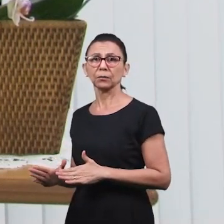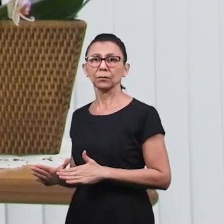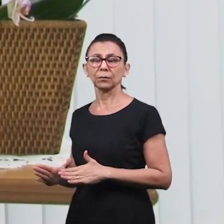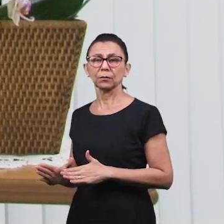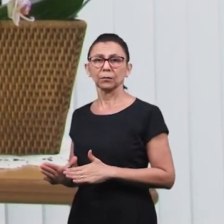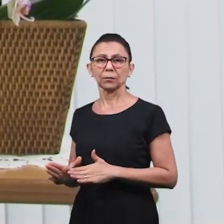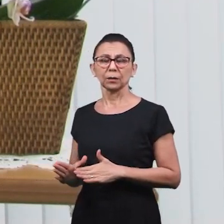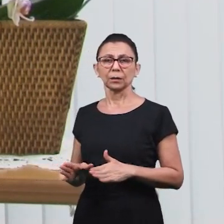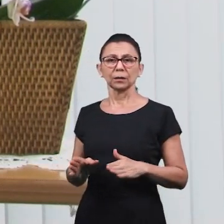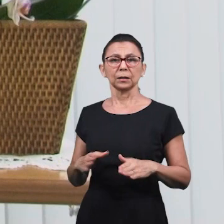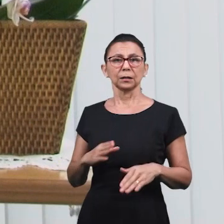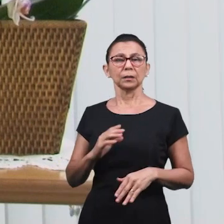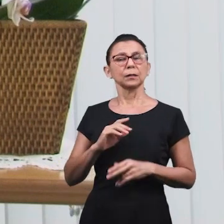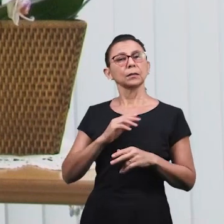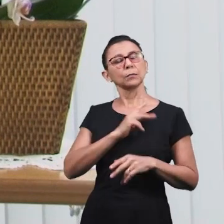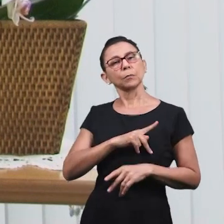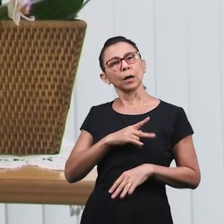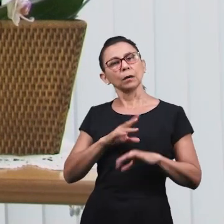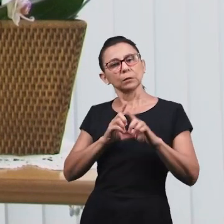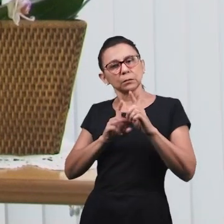il n'est plus le persécuteur,